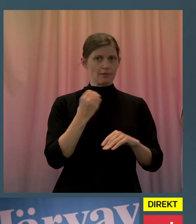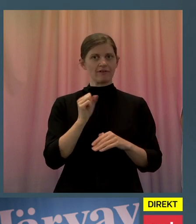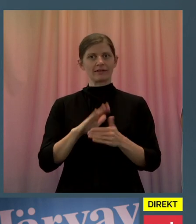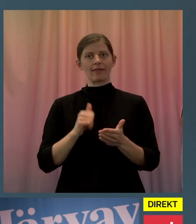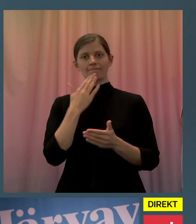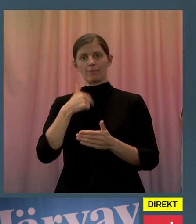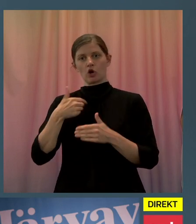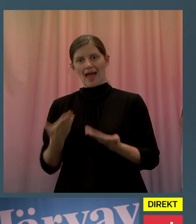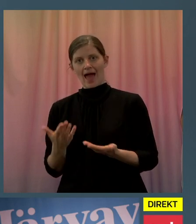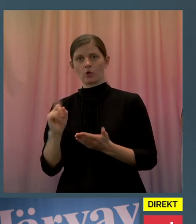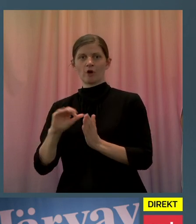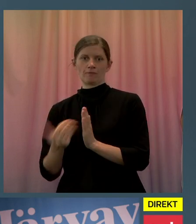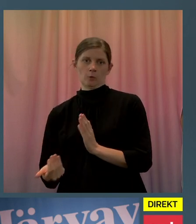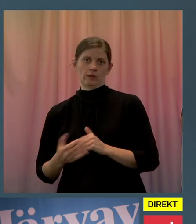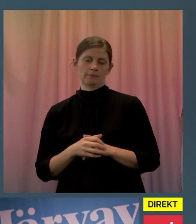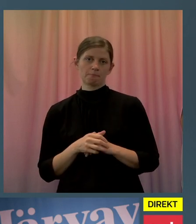kommer ifrån.